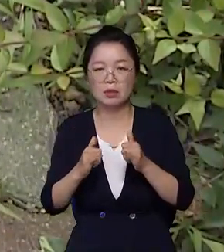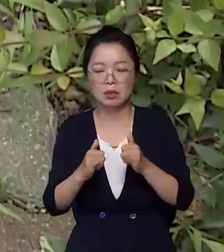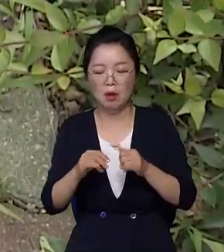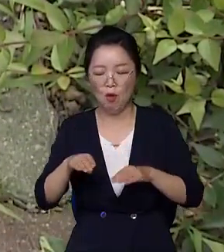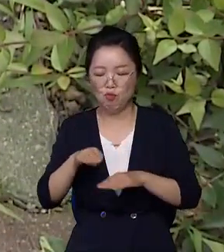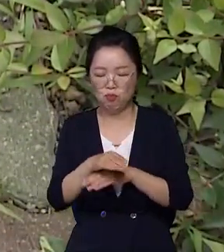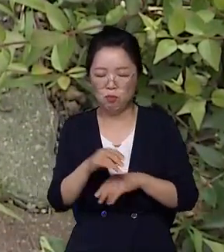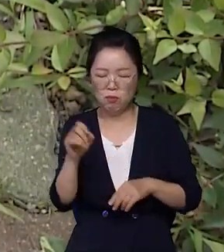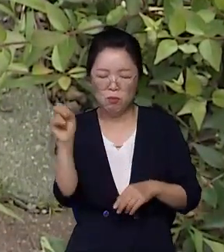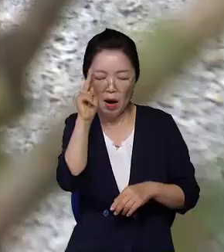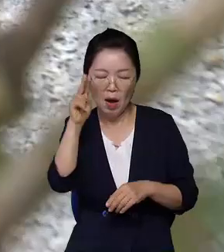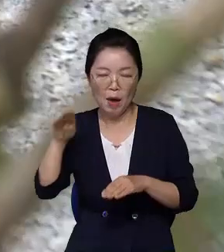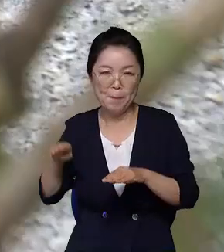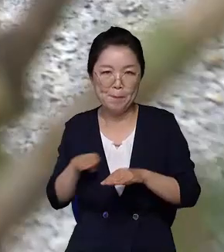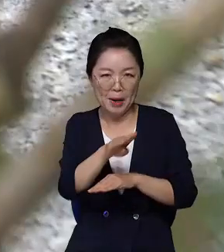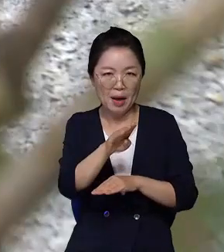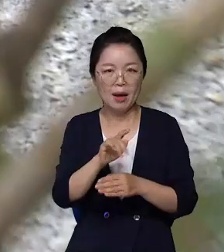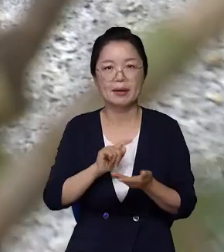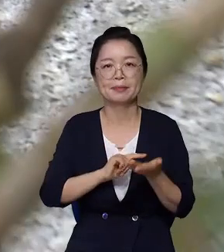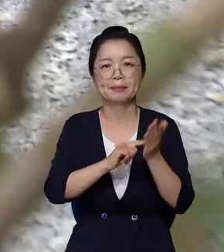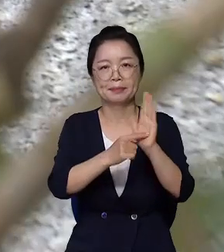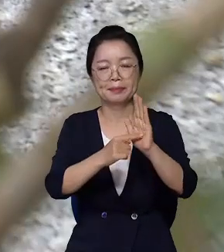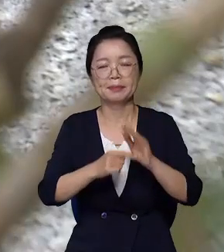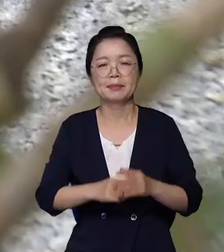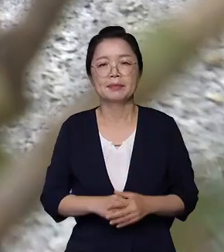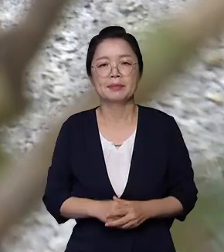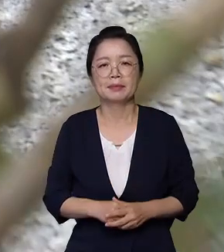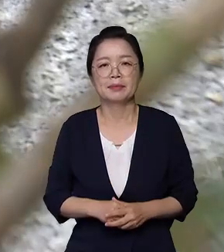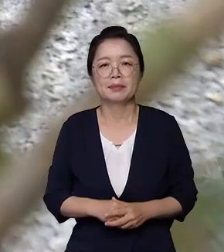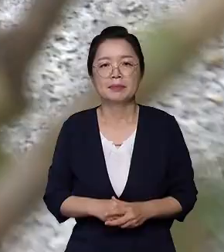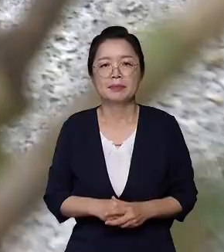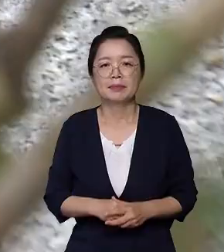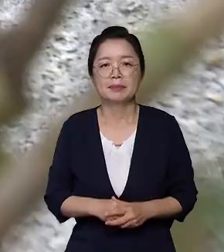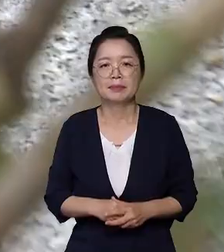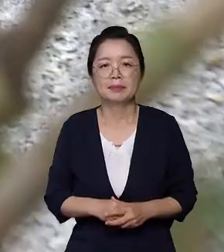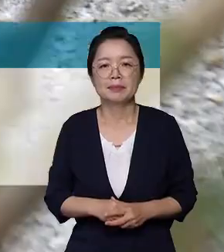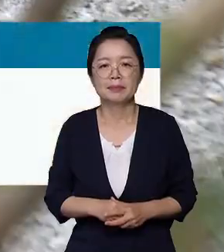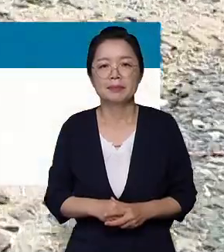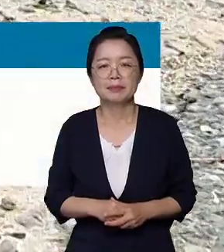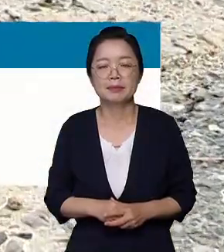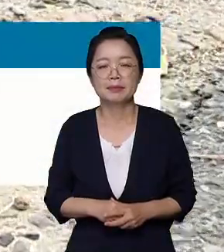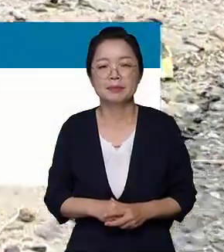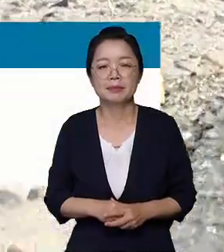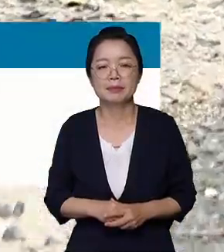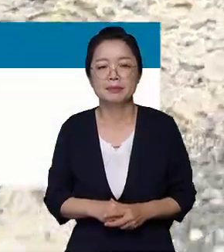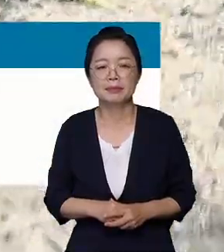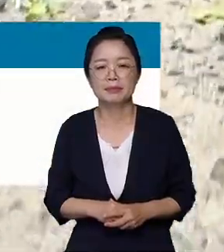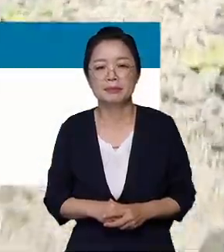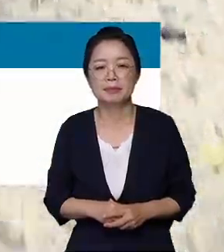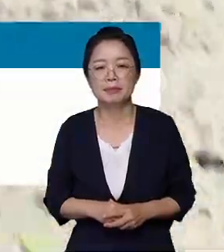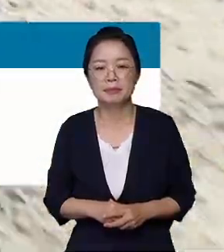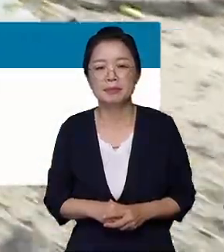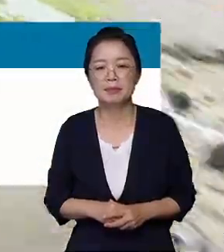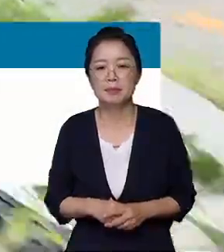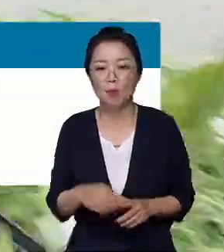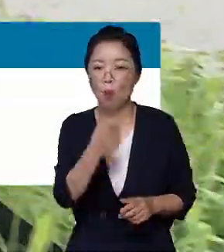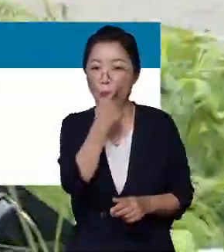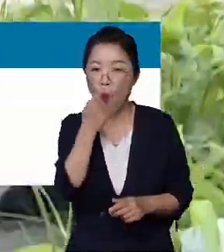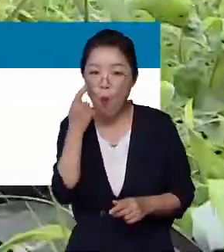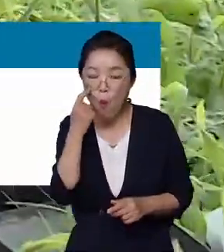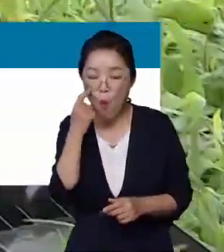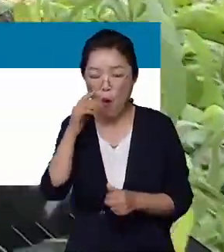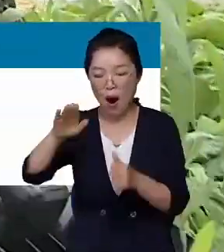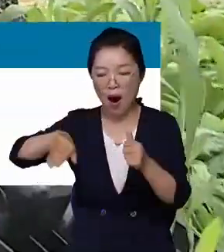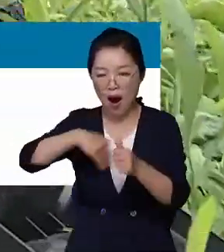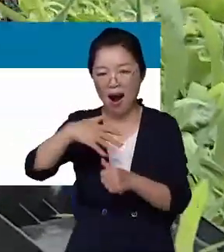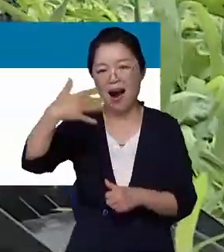갑자기 급발진했다고 주장한 것으로 알려졌습니다. 운전자가 이야기하는 게 지금 뭐 확인할 수가 있는 상황이